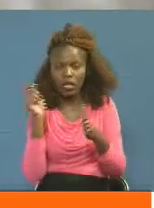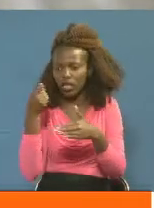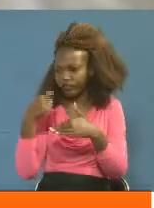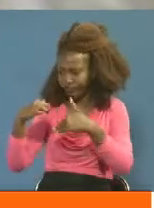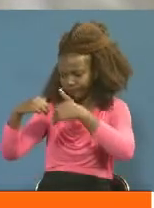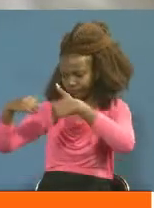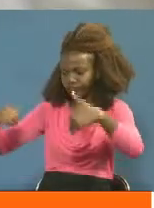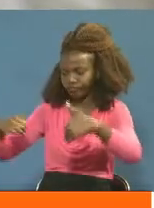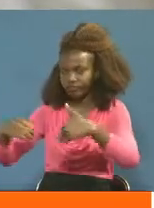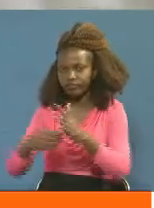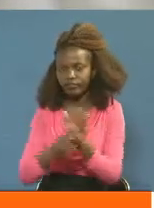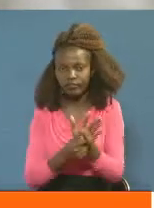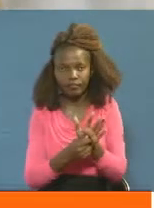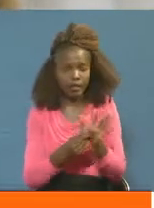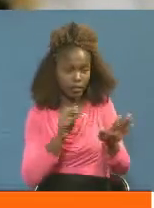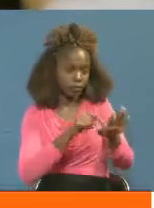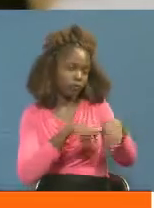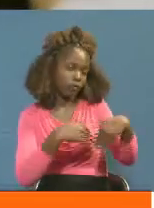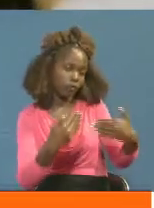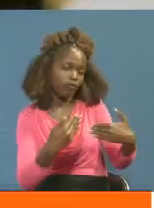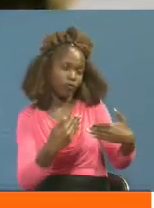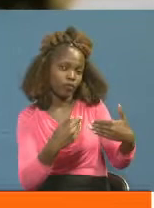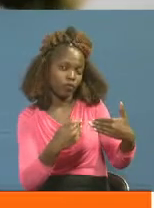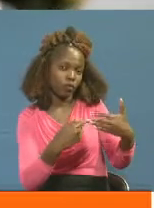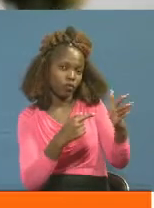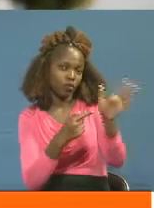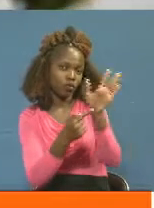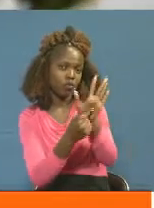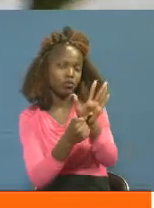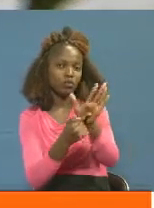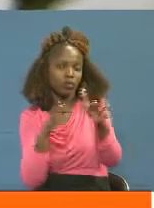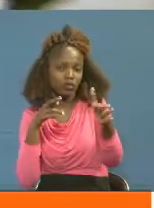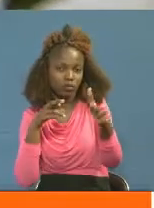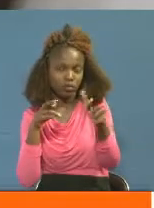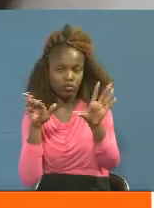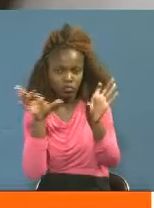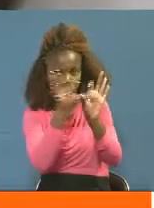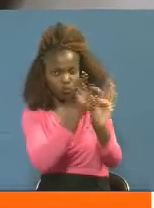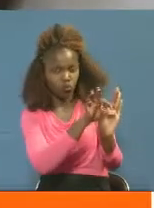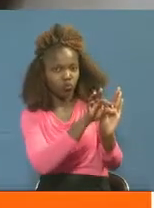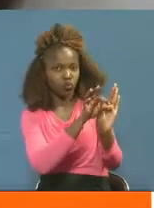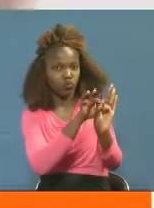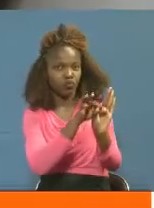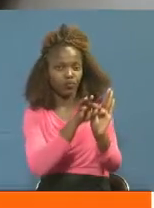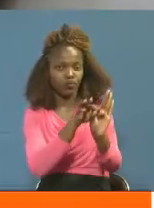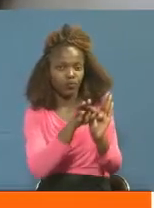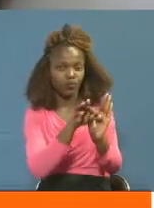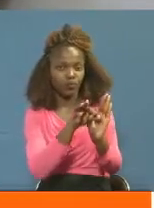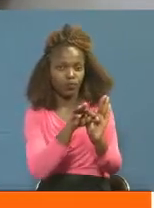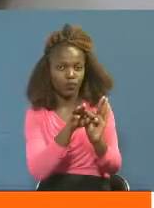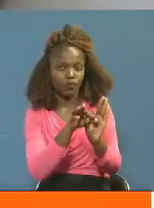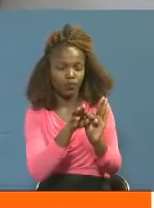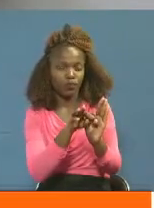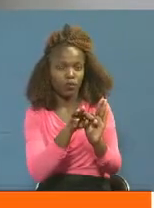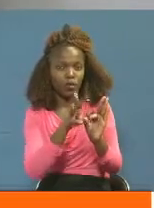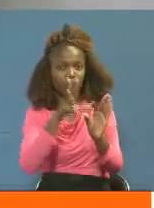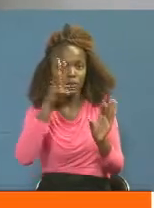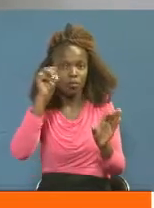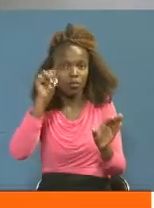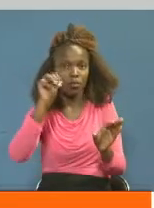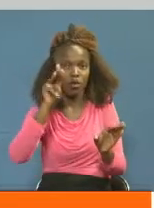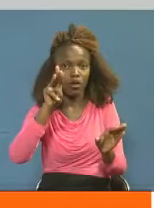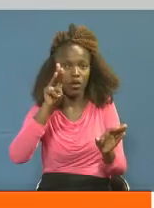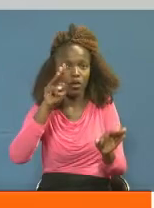Magufuli ili kukumbuka juhudi zake za kuunganisha eneo la Afrika Mashariki. Kwa upande wake, kaimu jaji mkuu